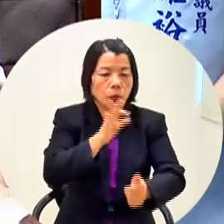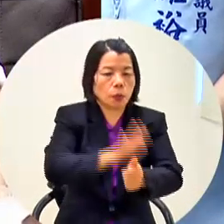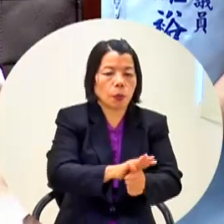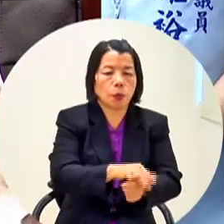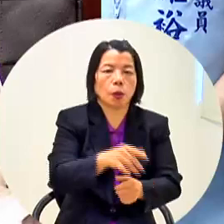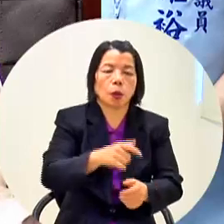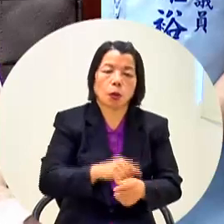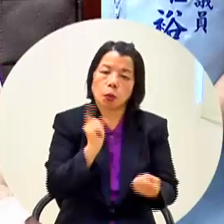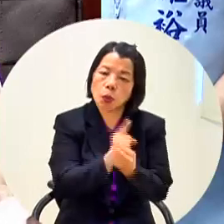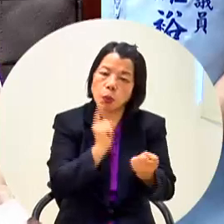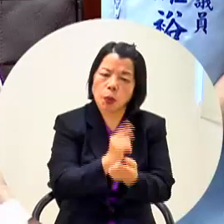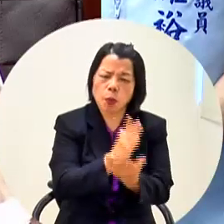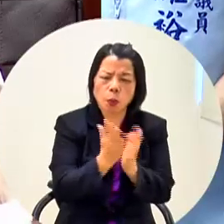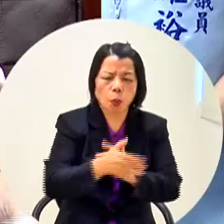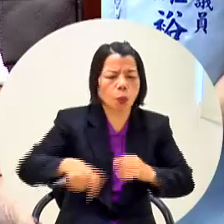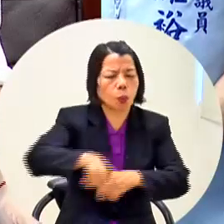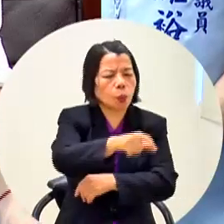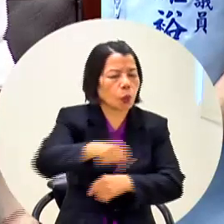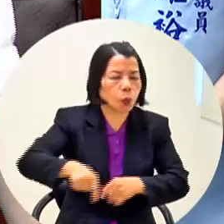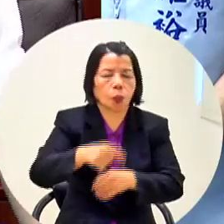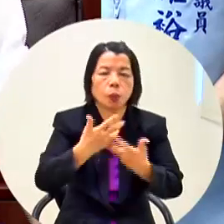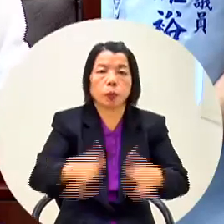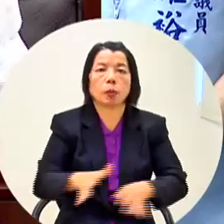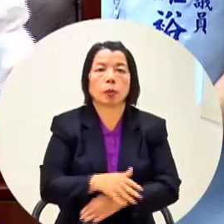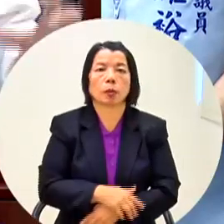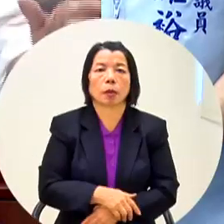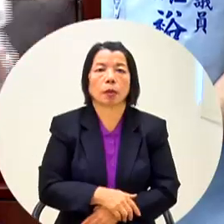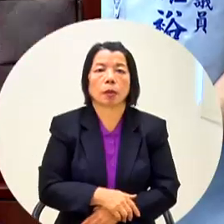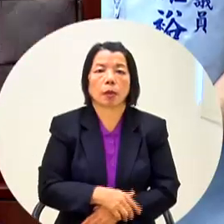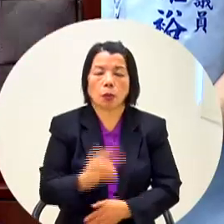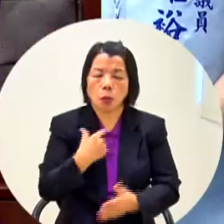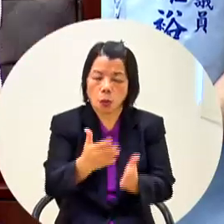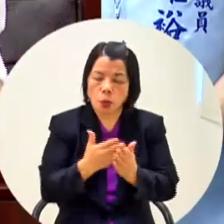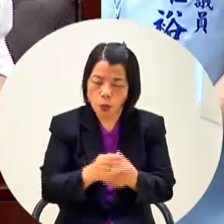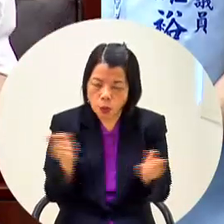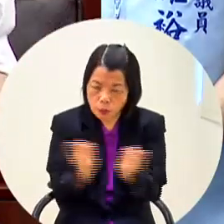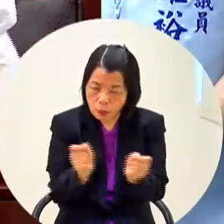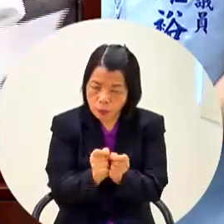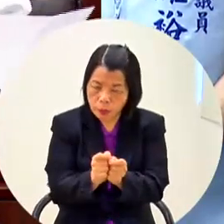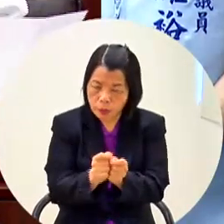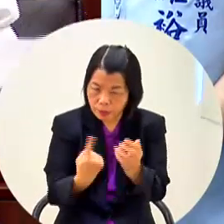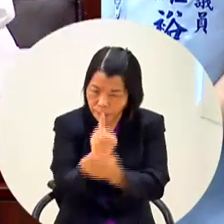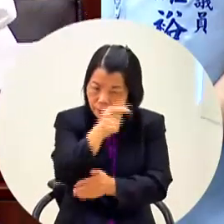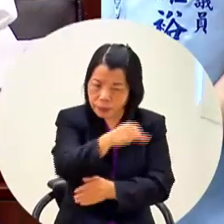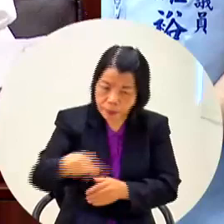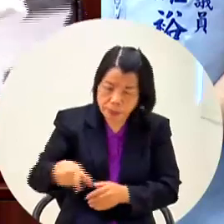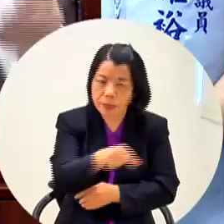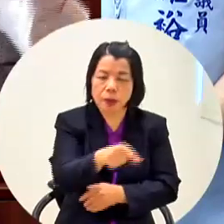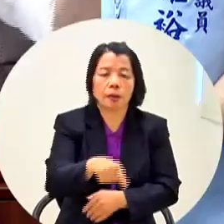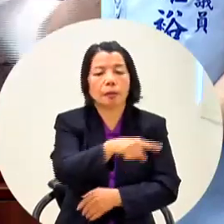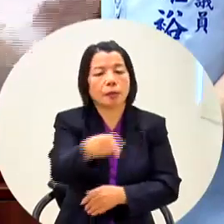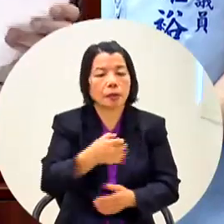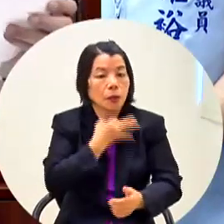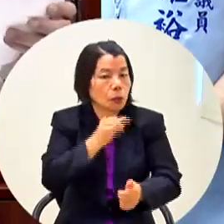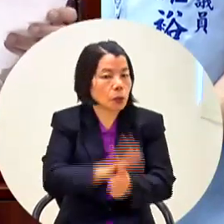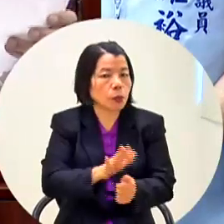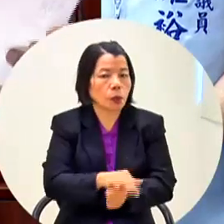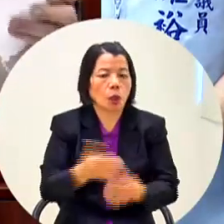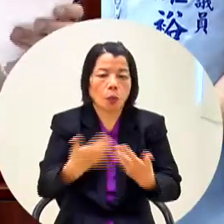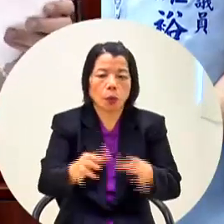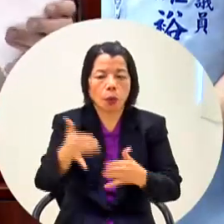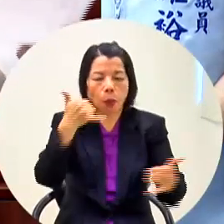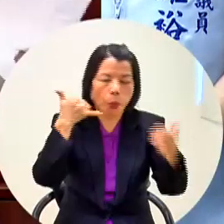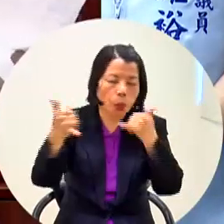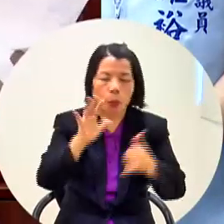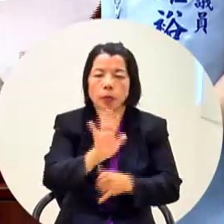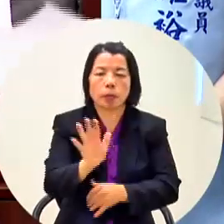的问题，刚才前述的议员，我们尽可能把它会浓缩成单一的窗口，让大家纾困的时候不要太多电话去打，